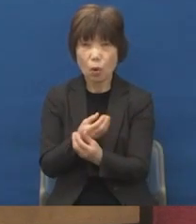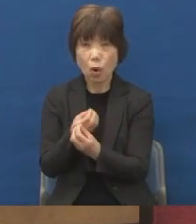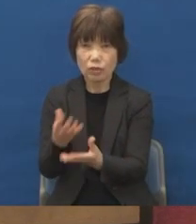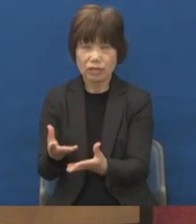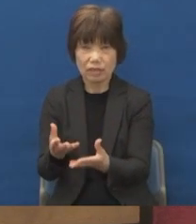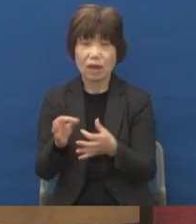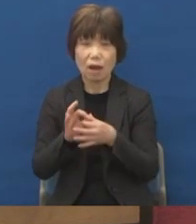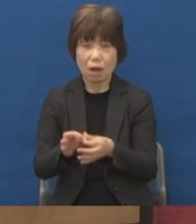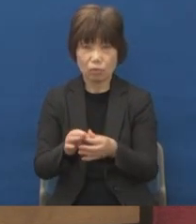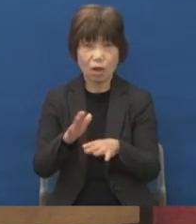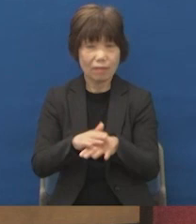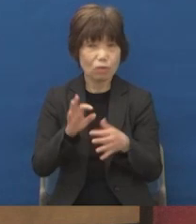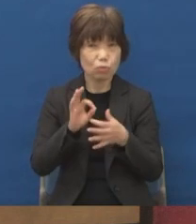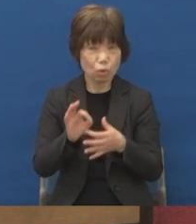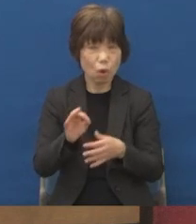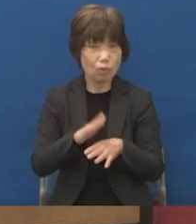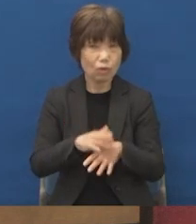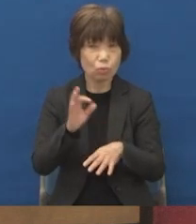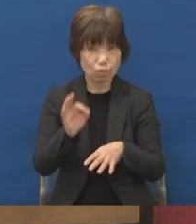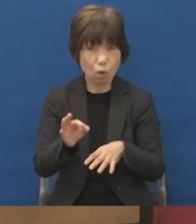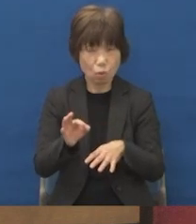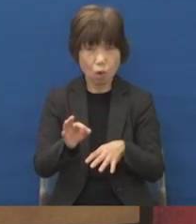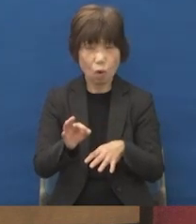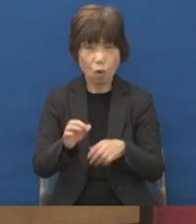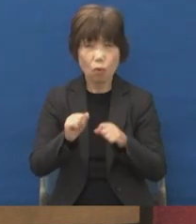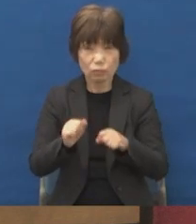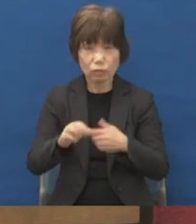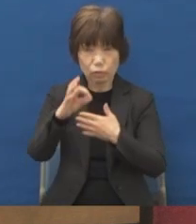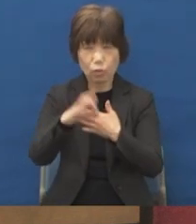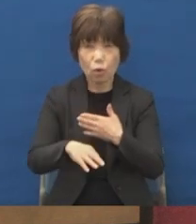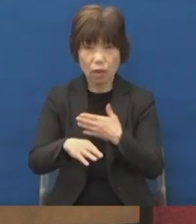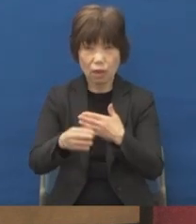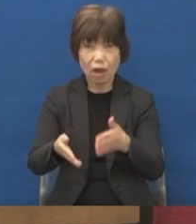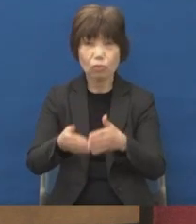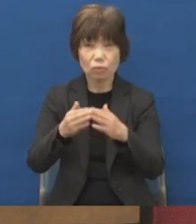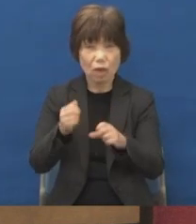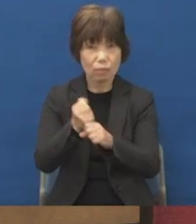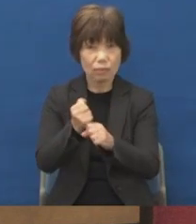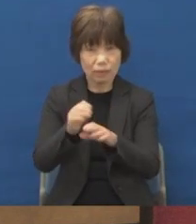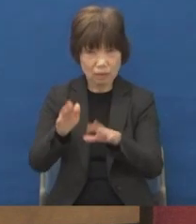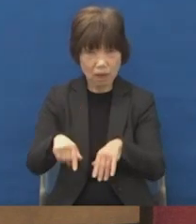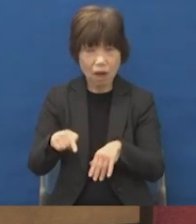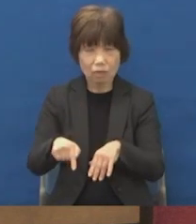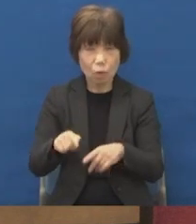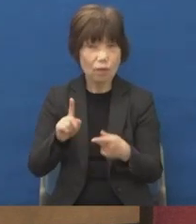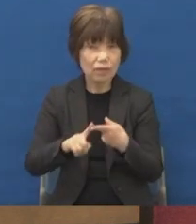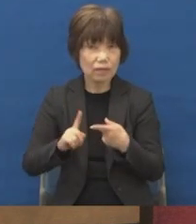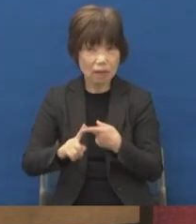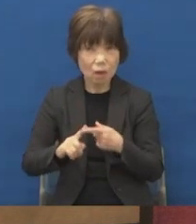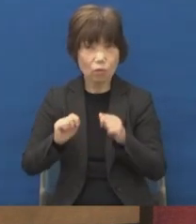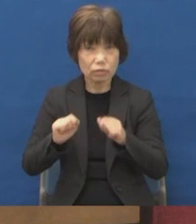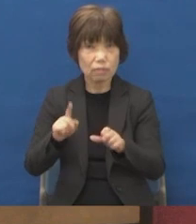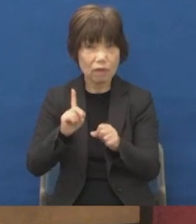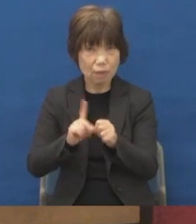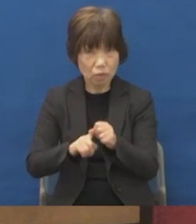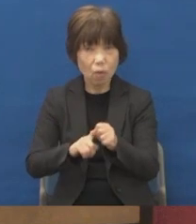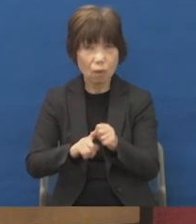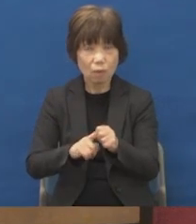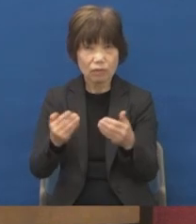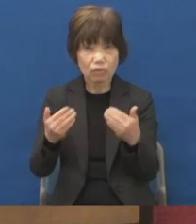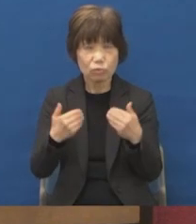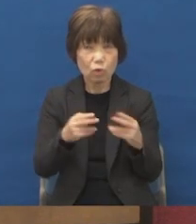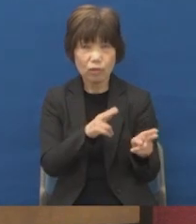ける条例が提案されています。受益者負担の適正化を図る観点から、必要な制度